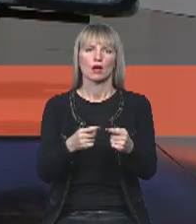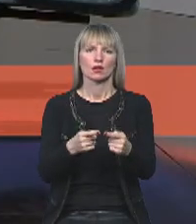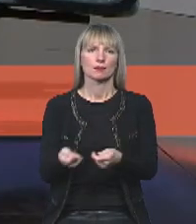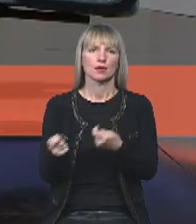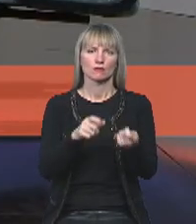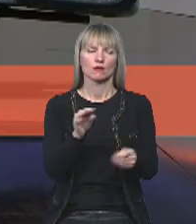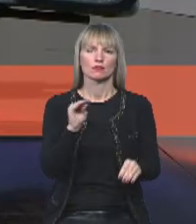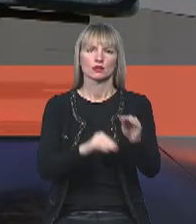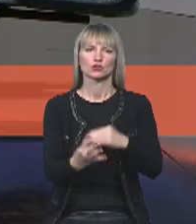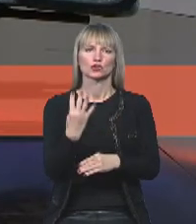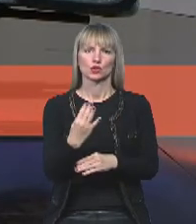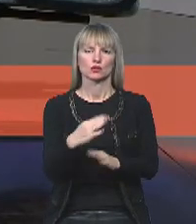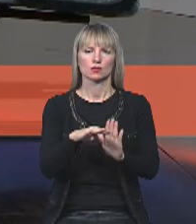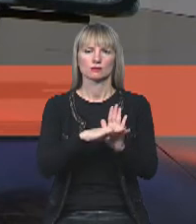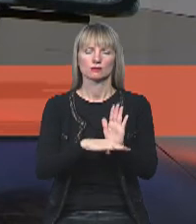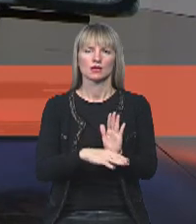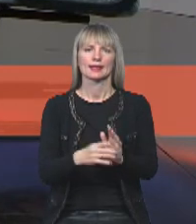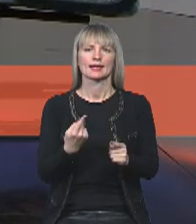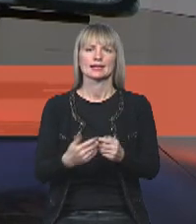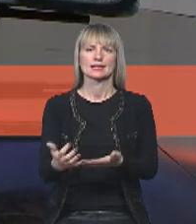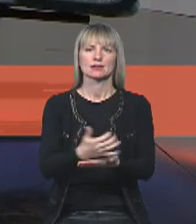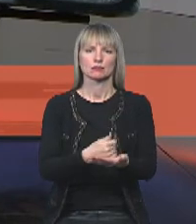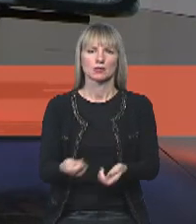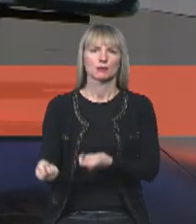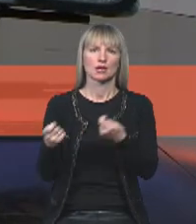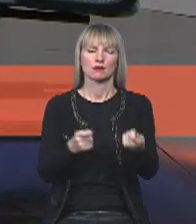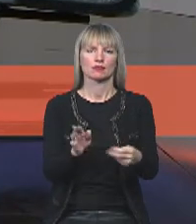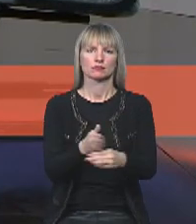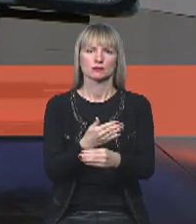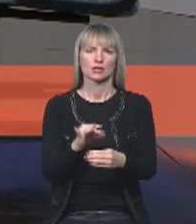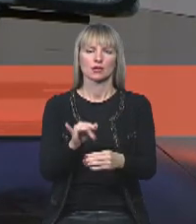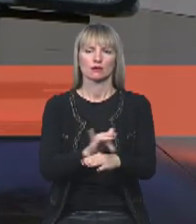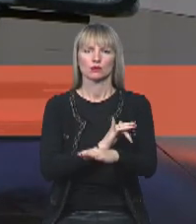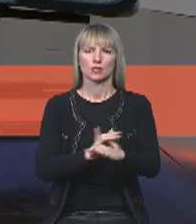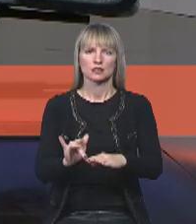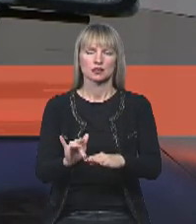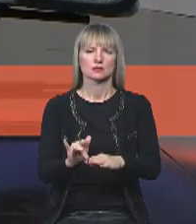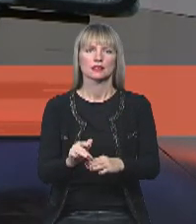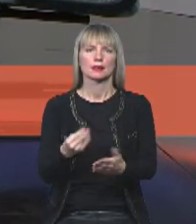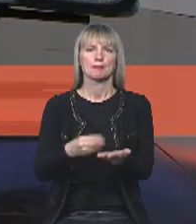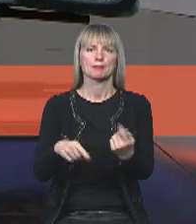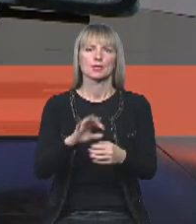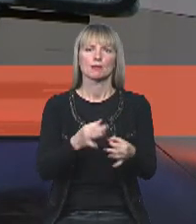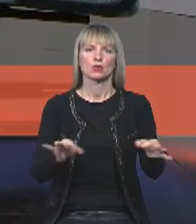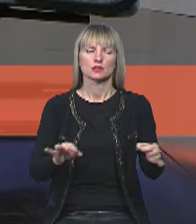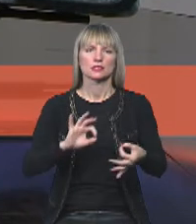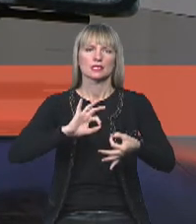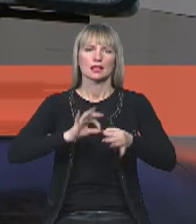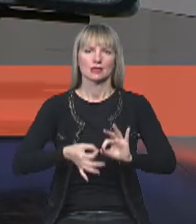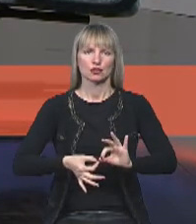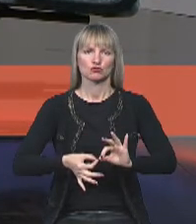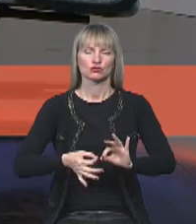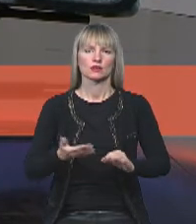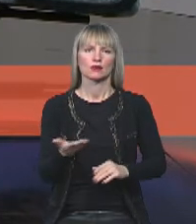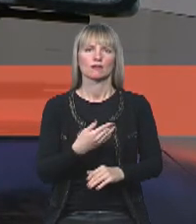взагалі 4 складові. І це збір, перевезення, сортування і утилізація. І тобто бізнес-процес набагато складніше. Ви